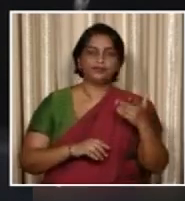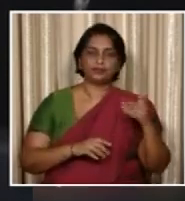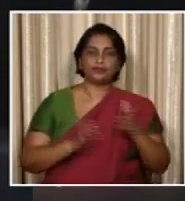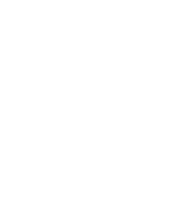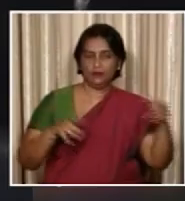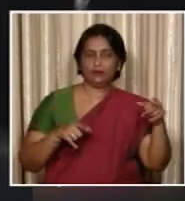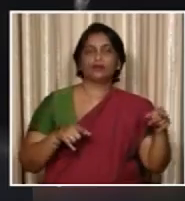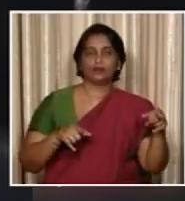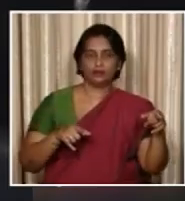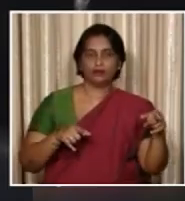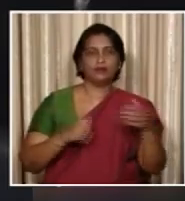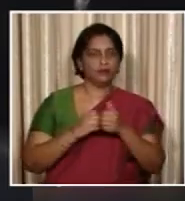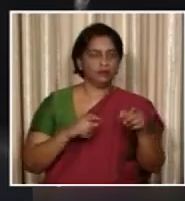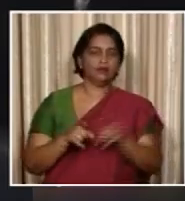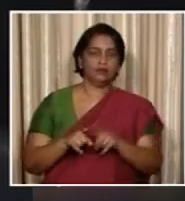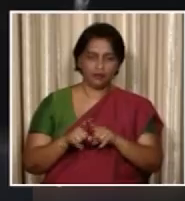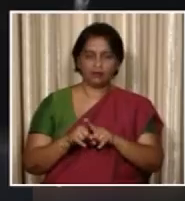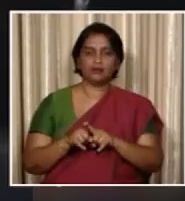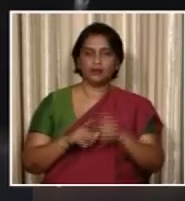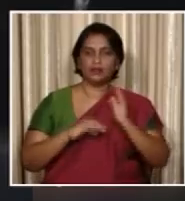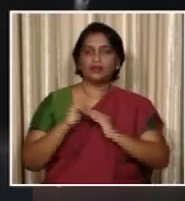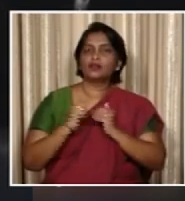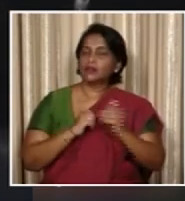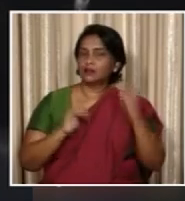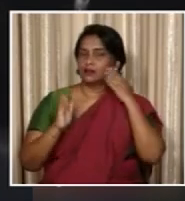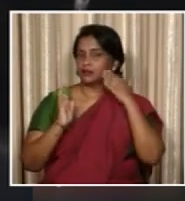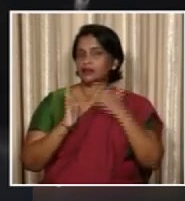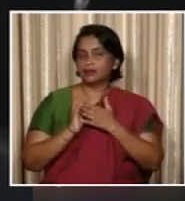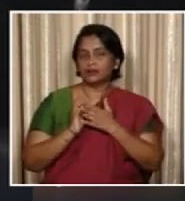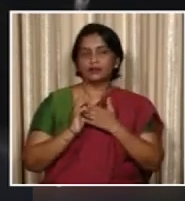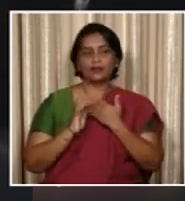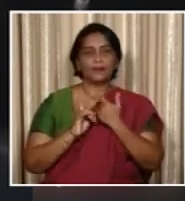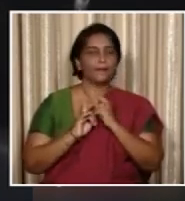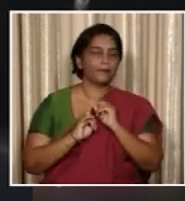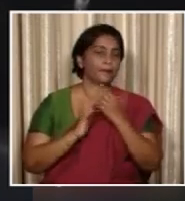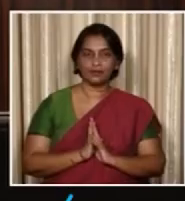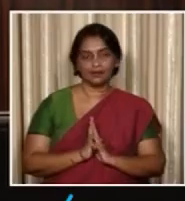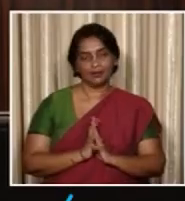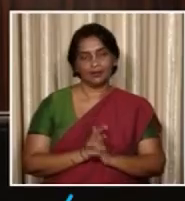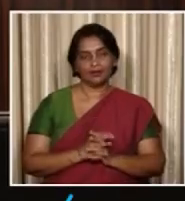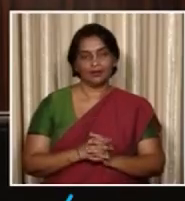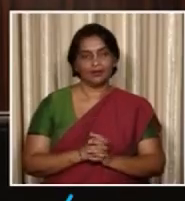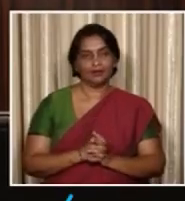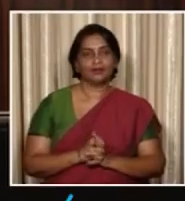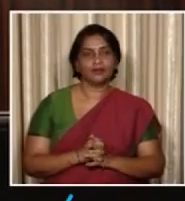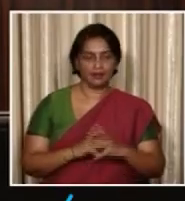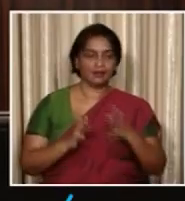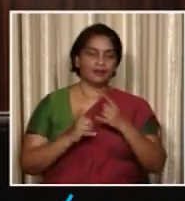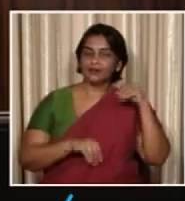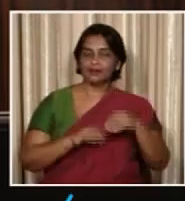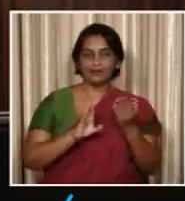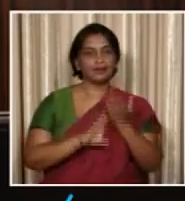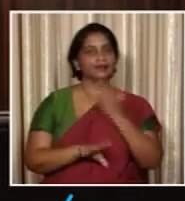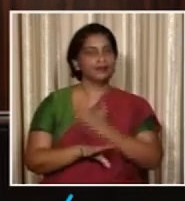වැඩි කරන්න ඕනේ. ඒක පරිපාලනමය කටයුත්තක්. ප්‍රතිපත්තිමේ තීන්දුව අපි අරගෙන තියෙනවා කියන එක සඳහන් කරනවා. ජනාධිපතිවරණයට